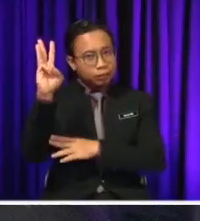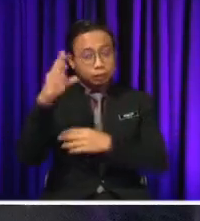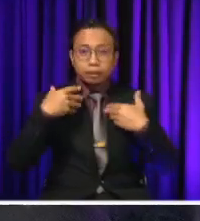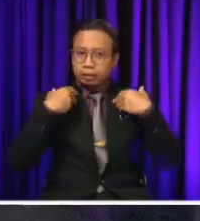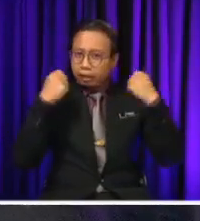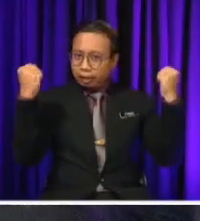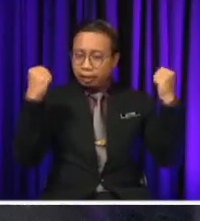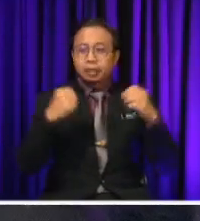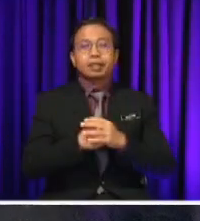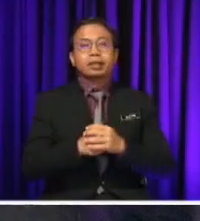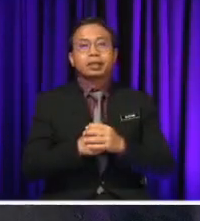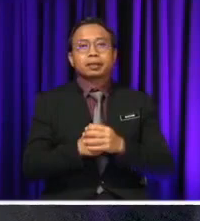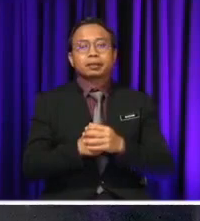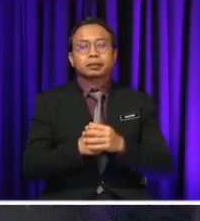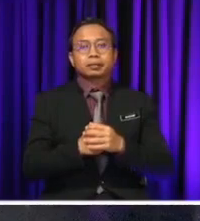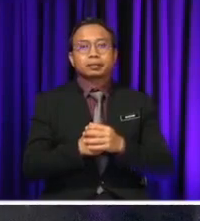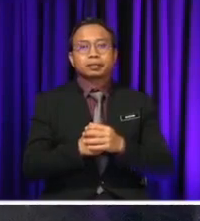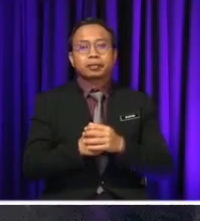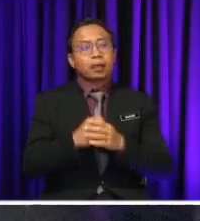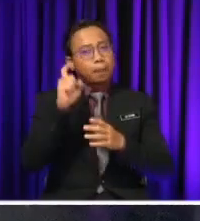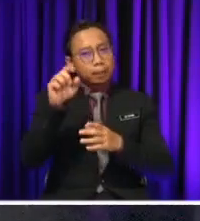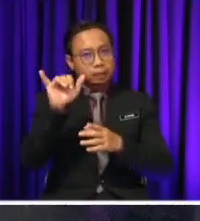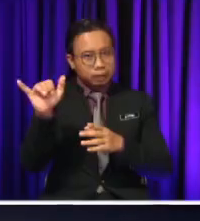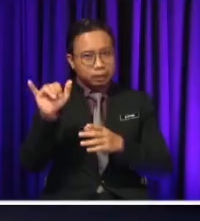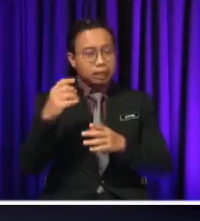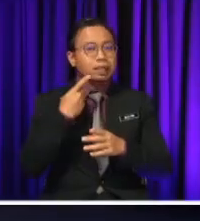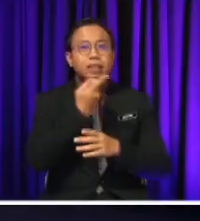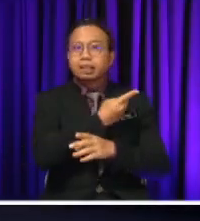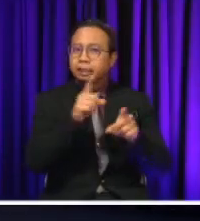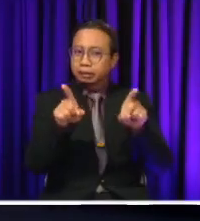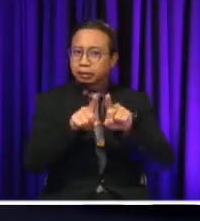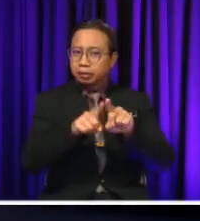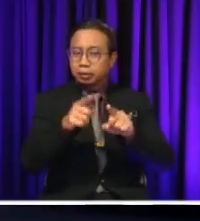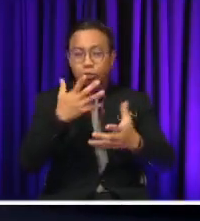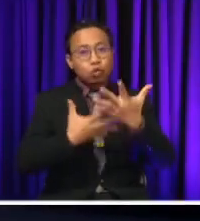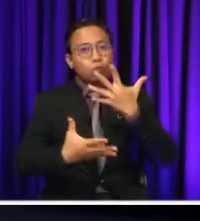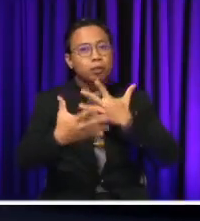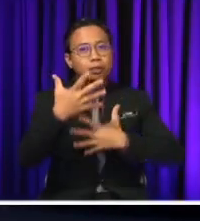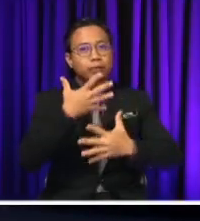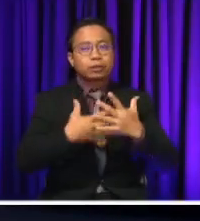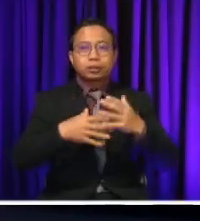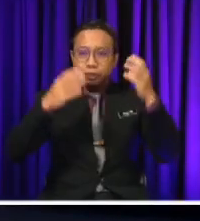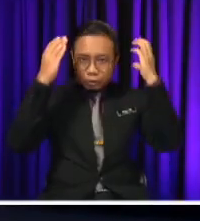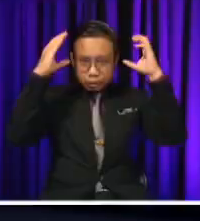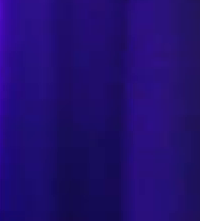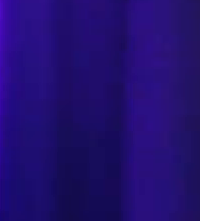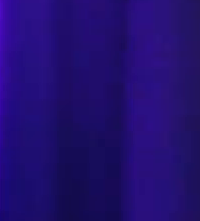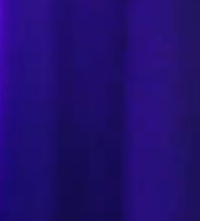Alhamdulillah dan pastinya itu juga bersama dengan seorang juru bahasa isyarat Islam